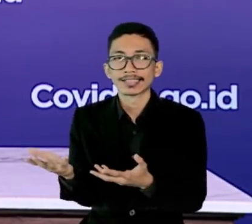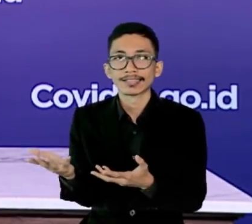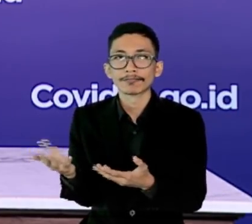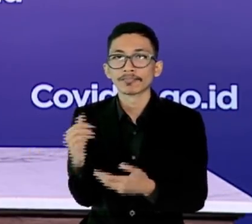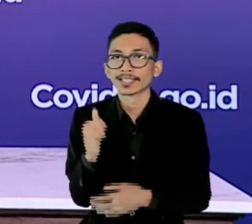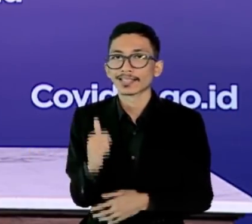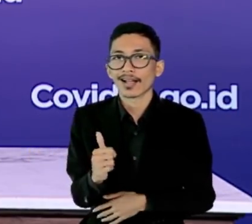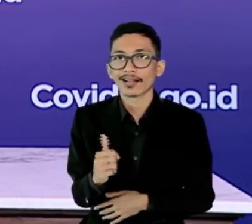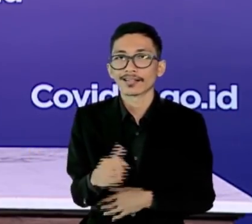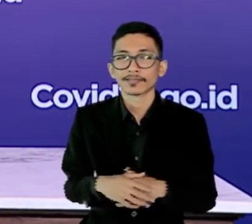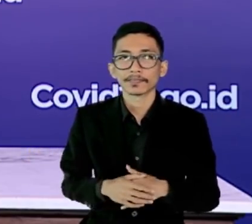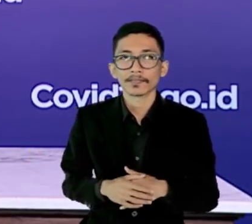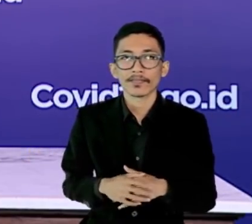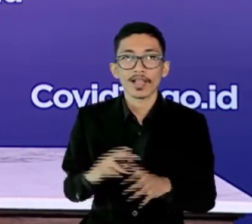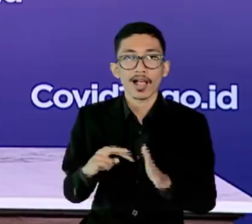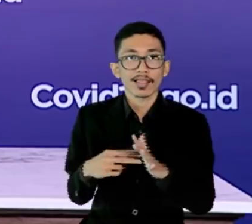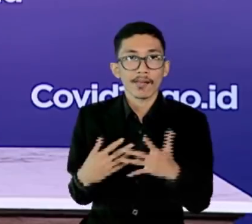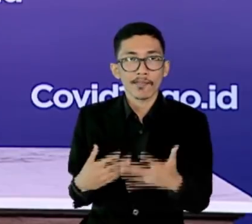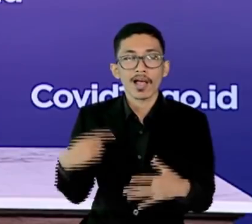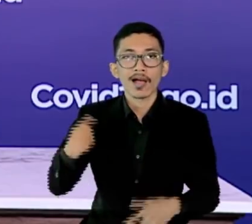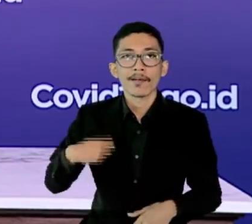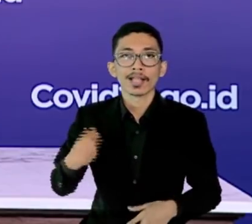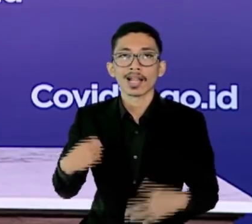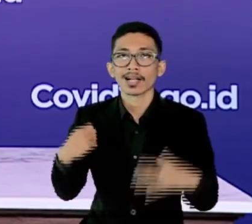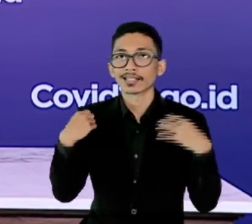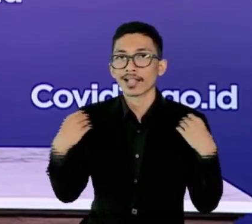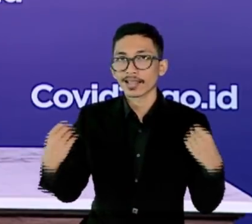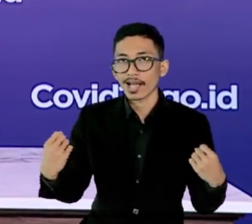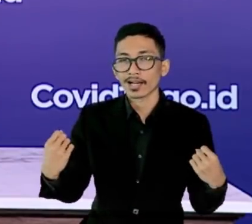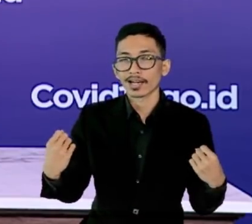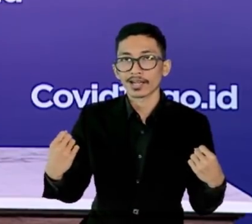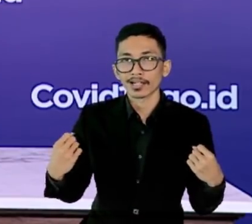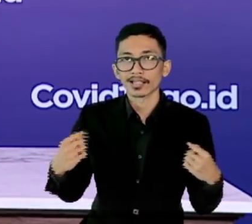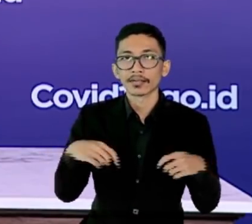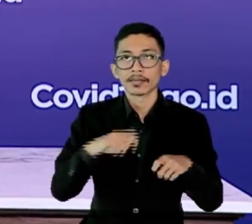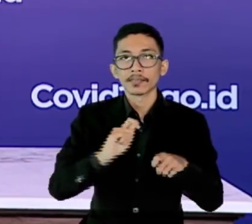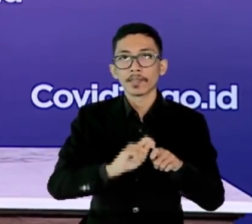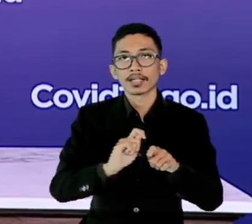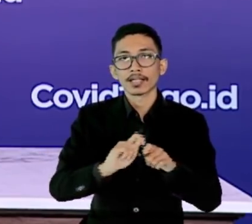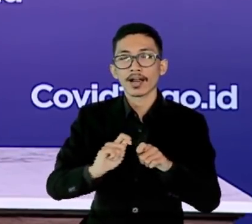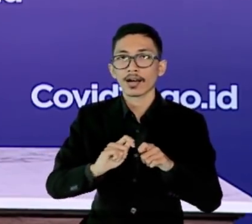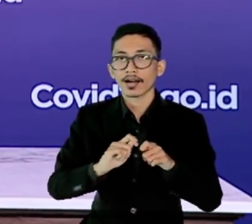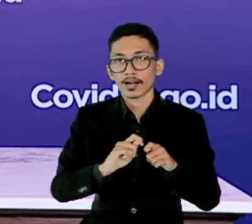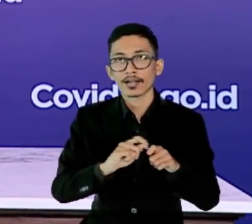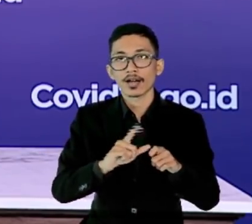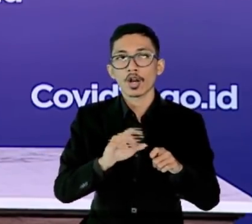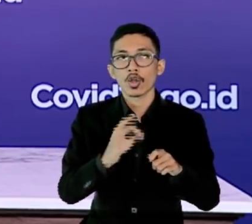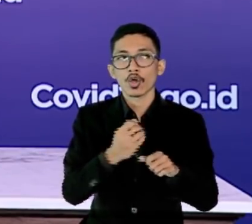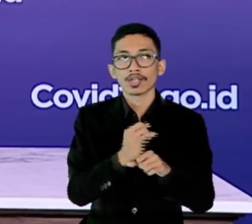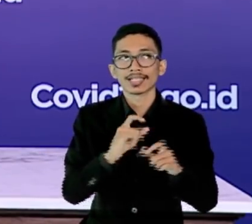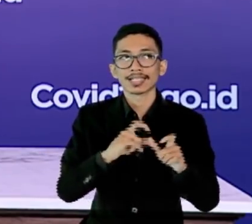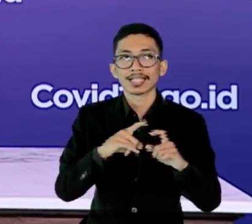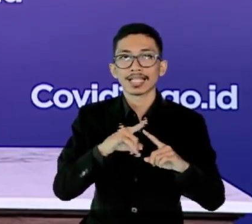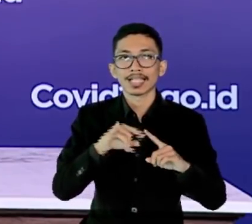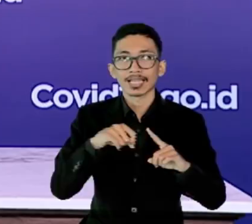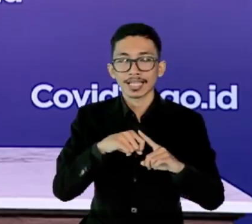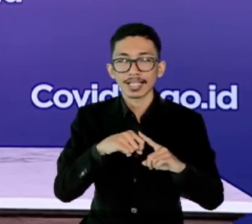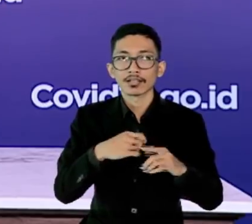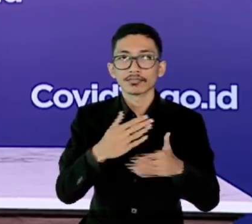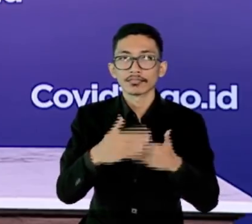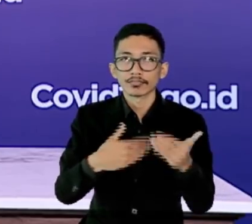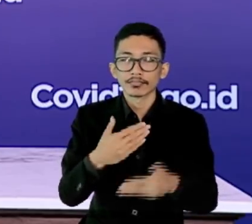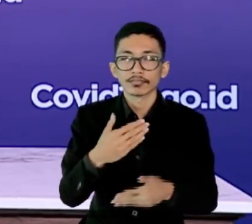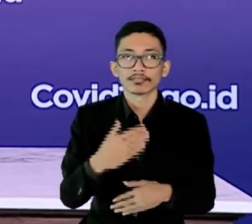berarti bagi Kementerian Kesehatan, termasuk perbaikan mekanisme distribusi dan logistik untuk segera